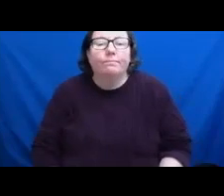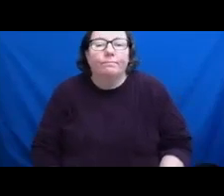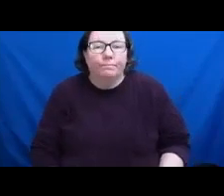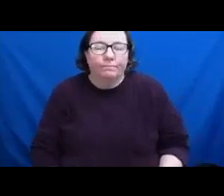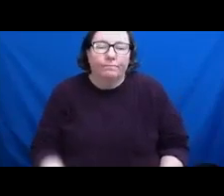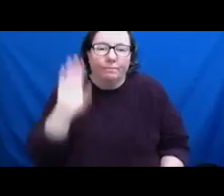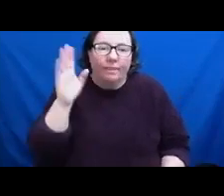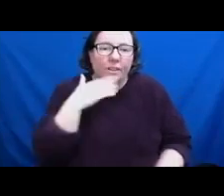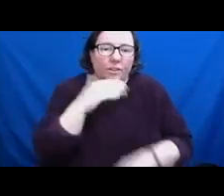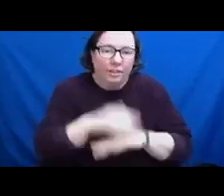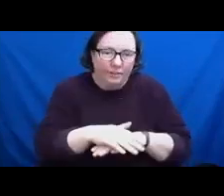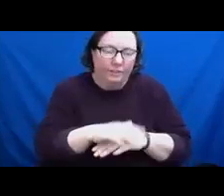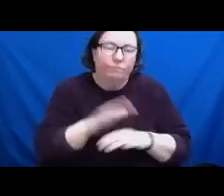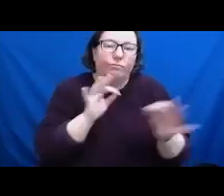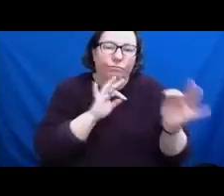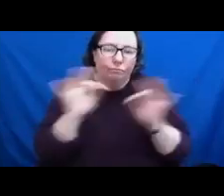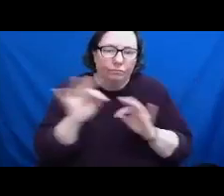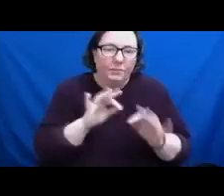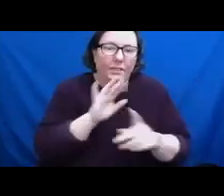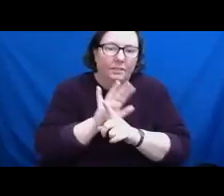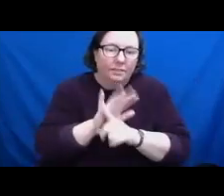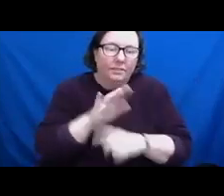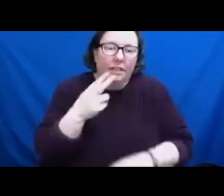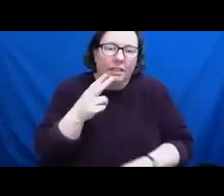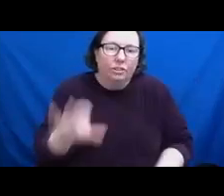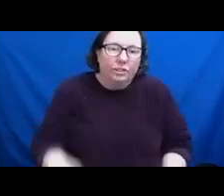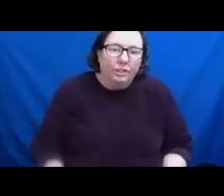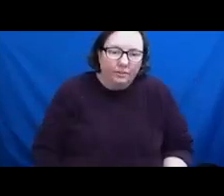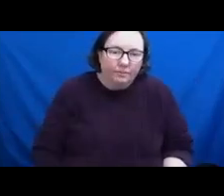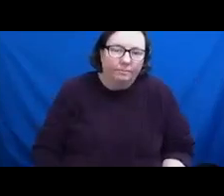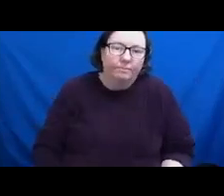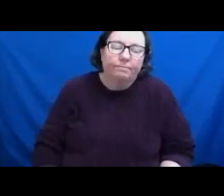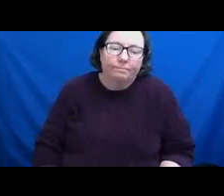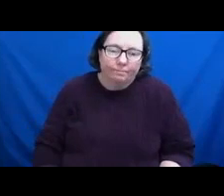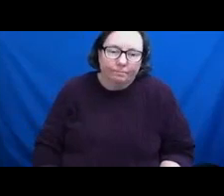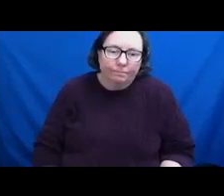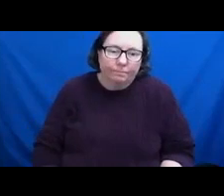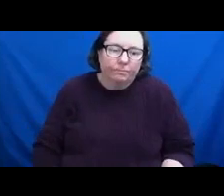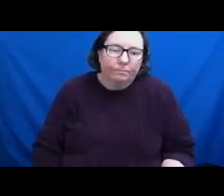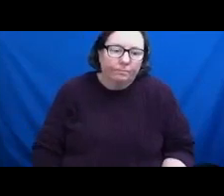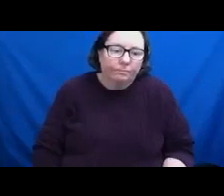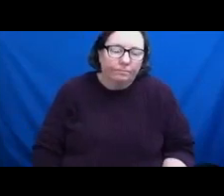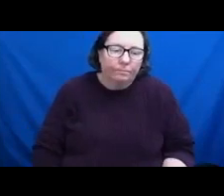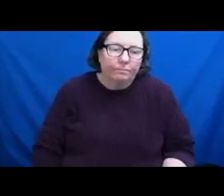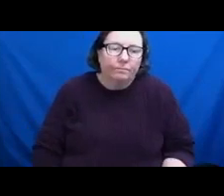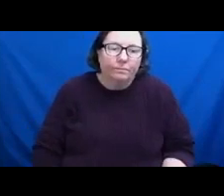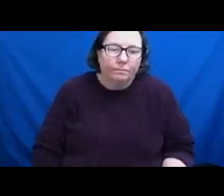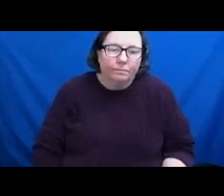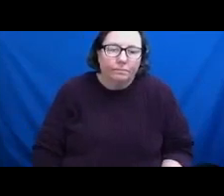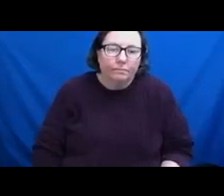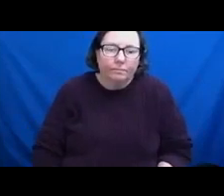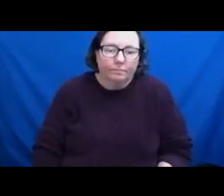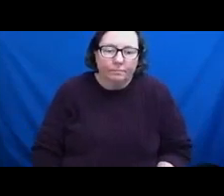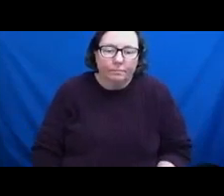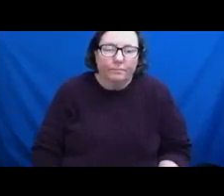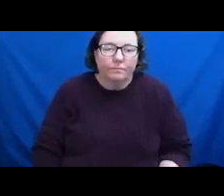Hi, good evening. Good evening. My name is Sergio St. Hilaire, Haitian Creole interpreter. Et moi, je voulais dire bonjour à tout le